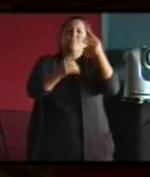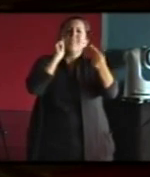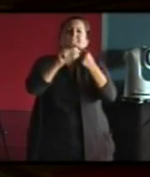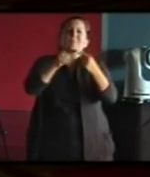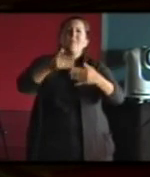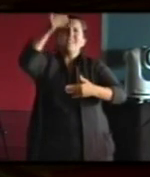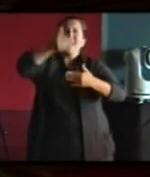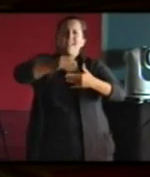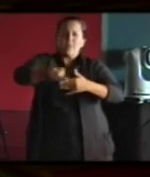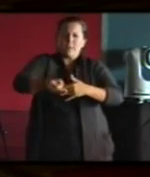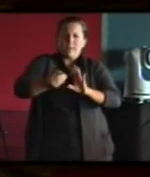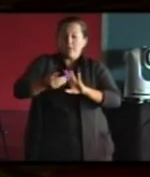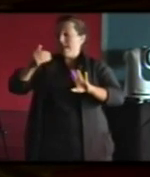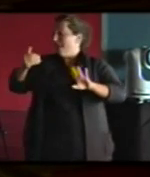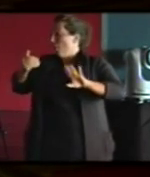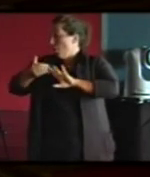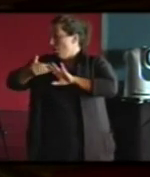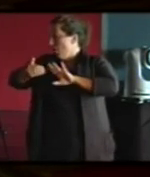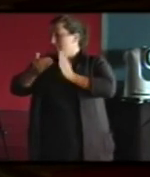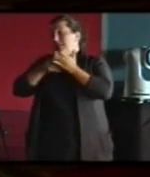une grande résilience en matière d'adaptation.